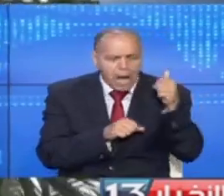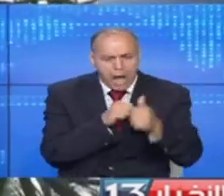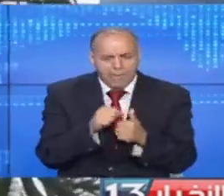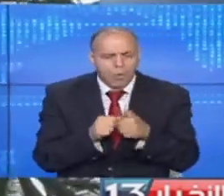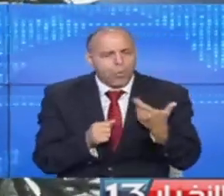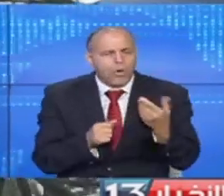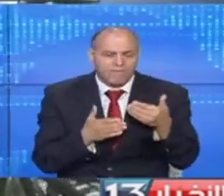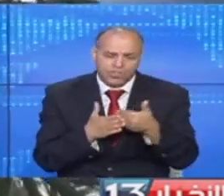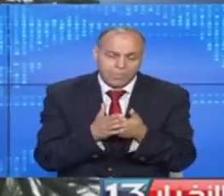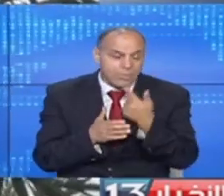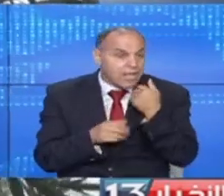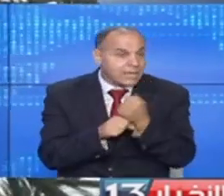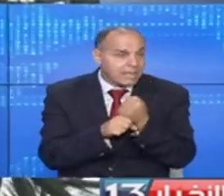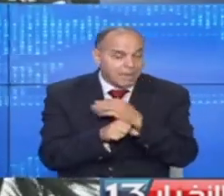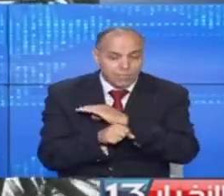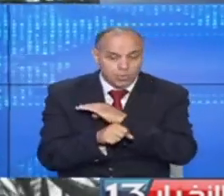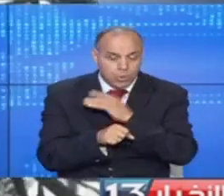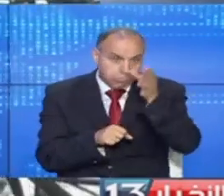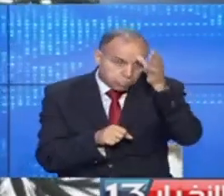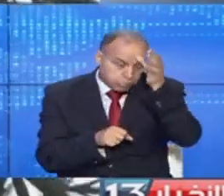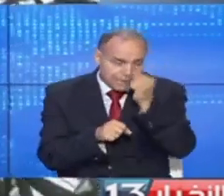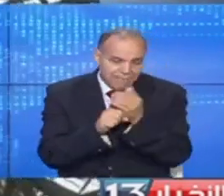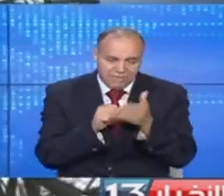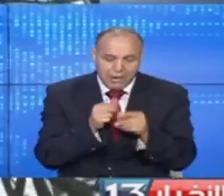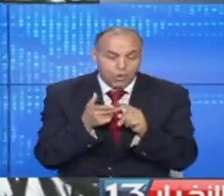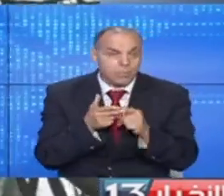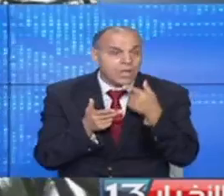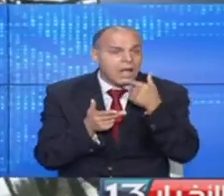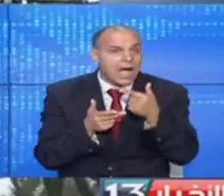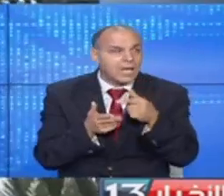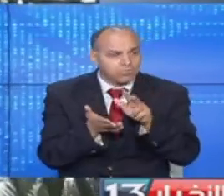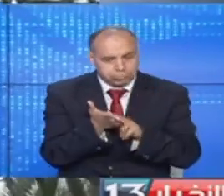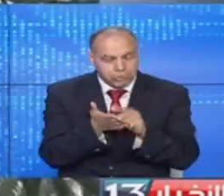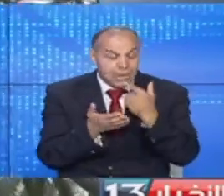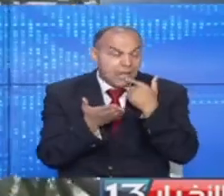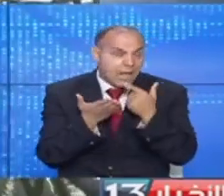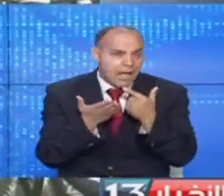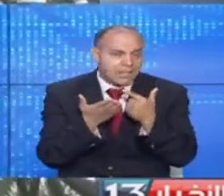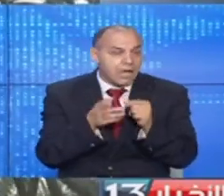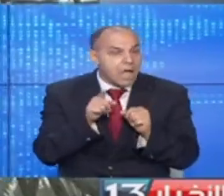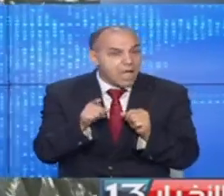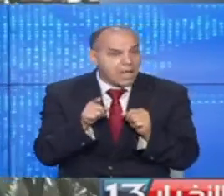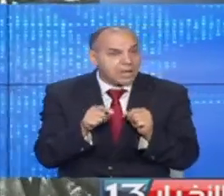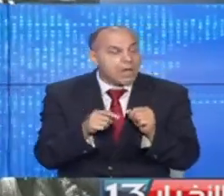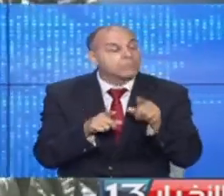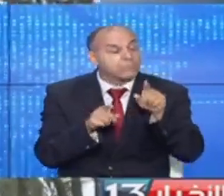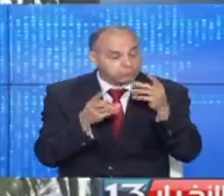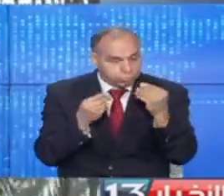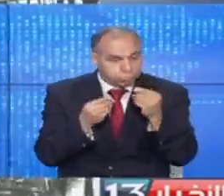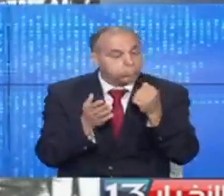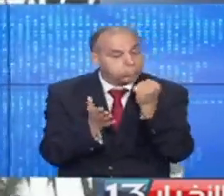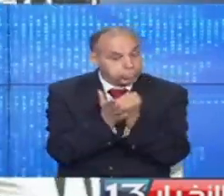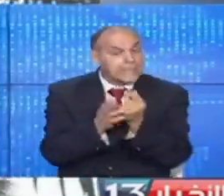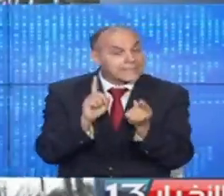بالجزيره تعمل الجهات العلميه الفلاحي على تثمينها وجعلها حامله لعلامه